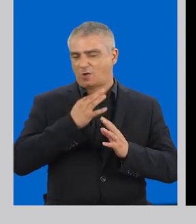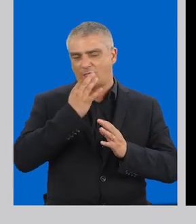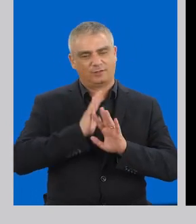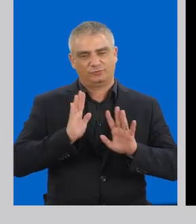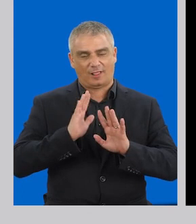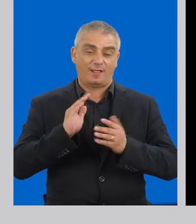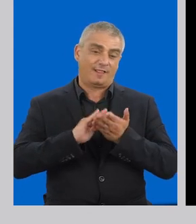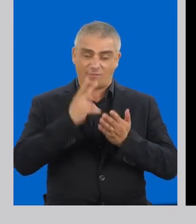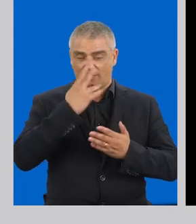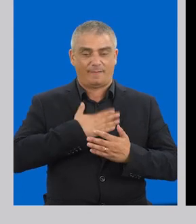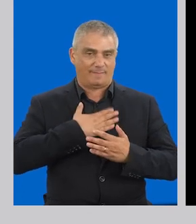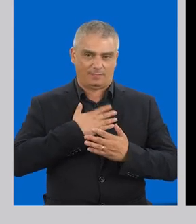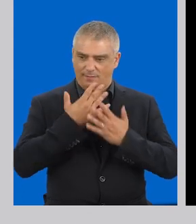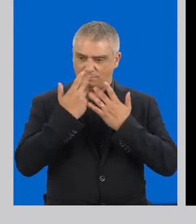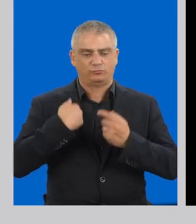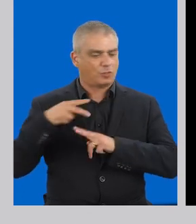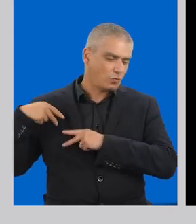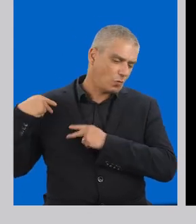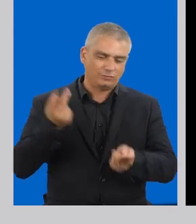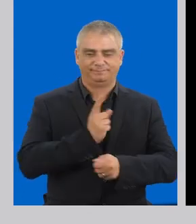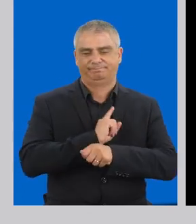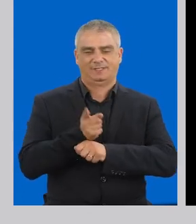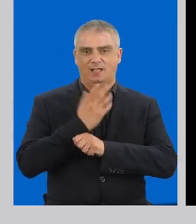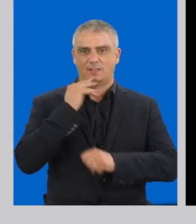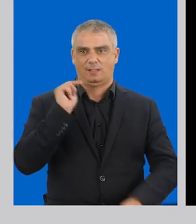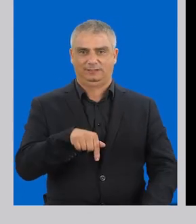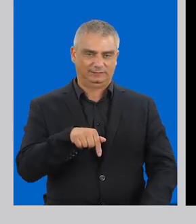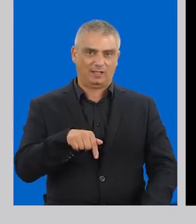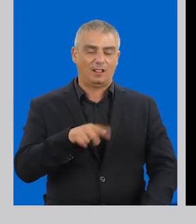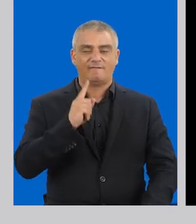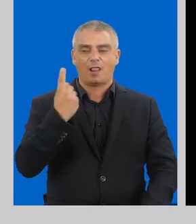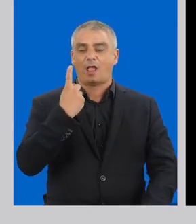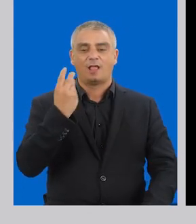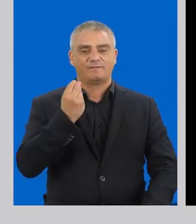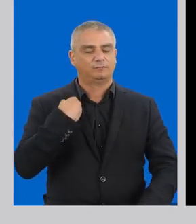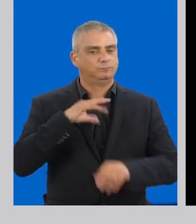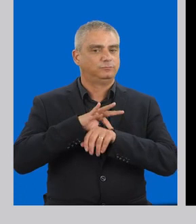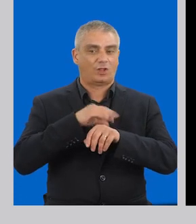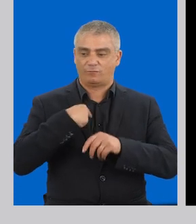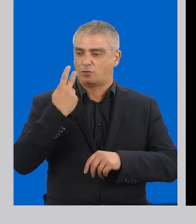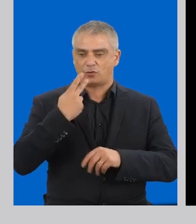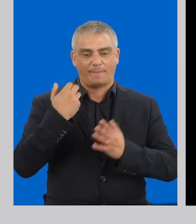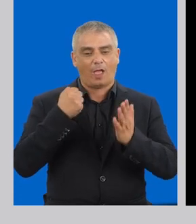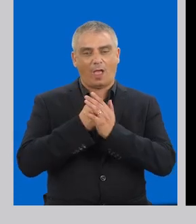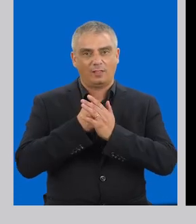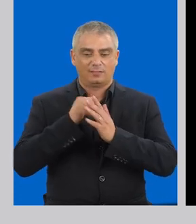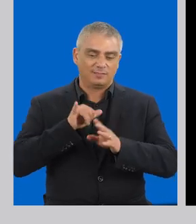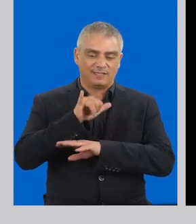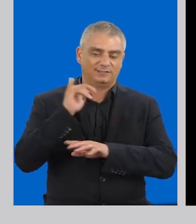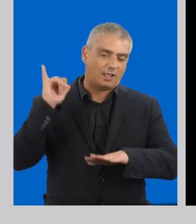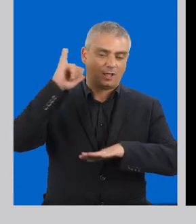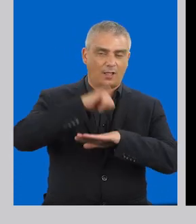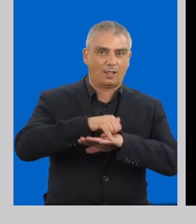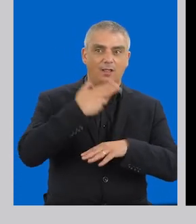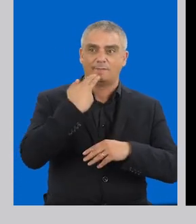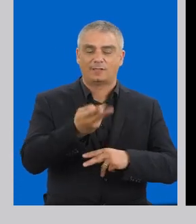בעניין הזה לפחות מבחינתי כי היה ברור שאנחנו חוזרים מיד אבל אחד הדברים שליוו אותנו ביומיים האלה עד הטיסה ועד